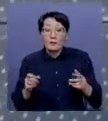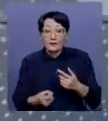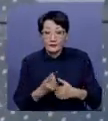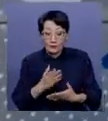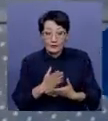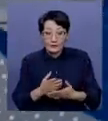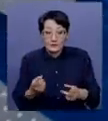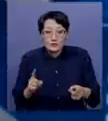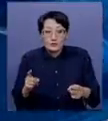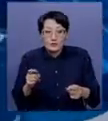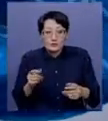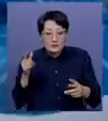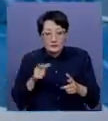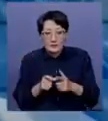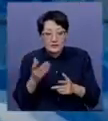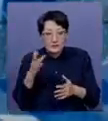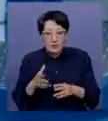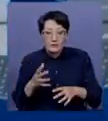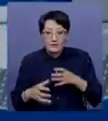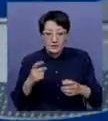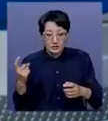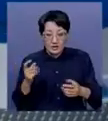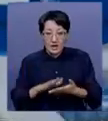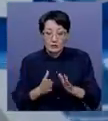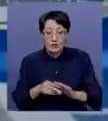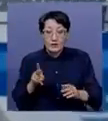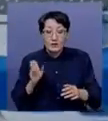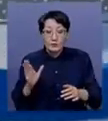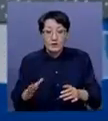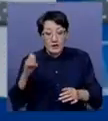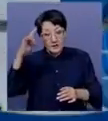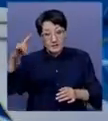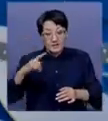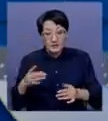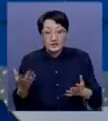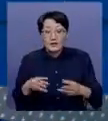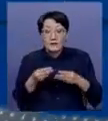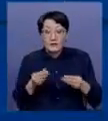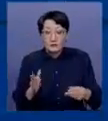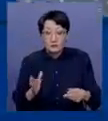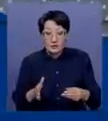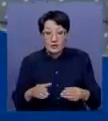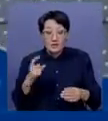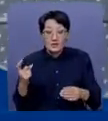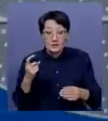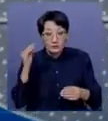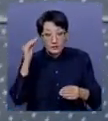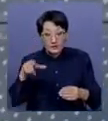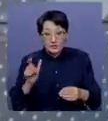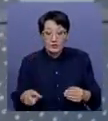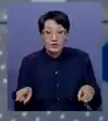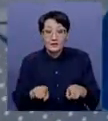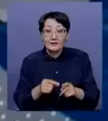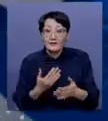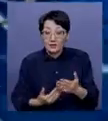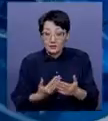Ол нені білдіреді? Жаһандық экономика ахуалы қалай болмақ? Қазақстанға қалай әсер етеді? Экономист сарапшылар нендей